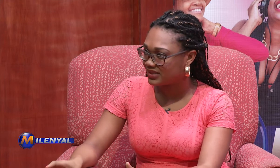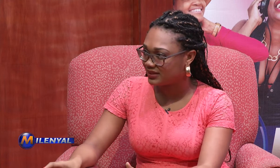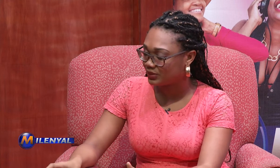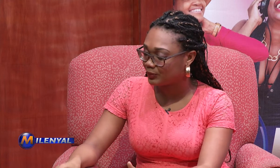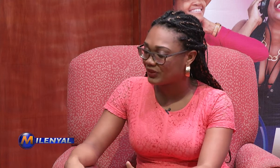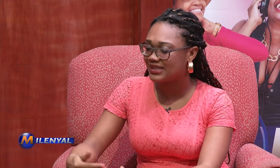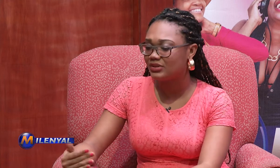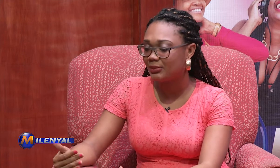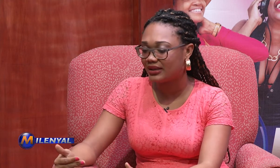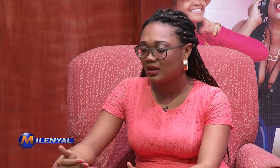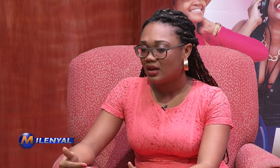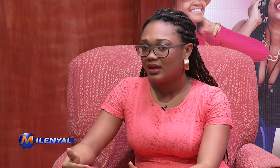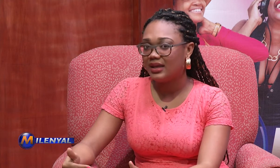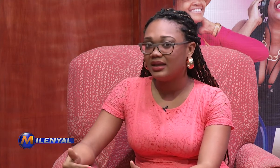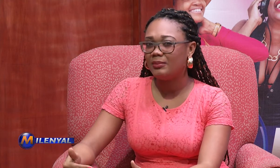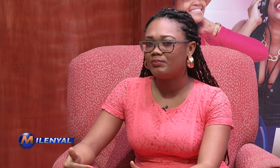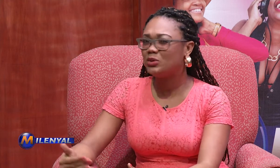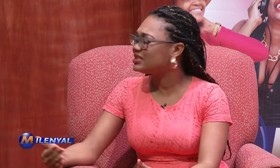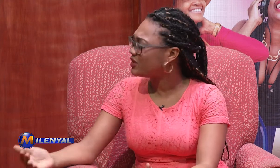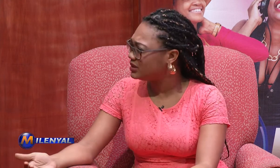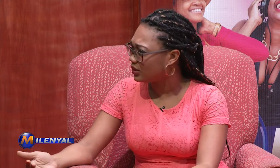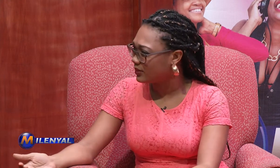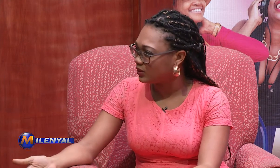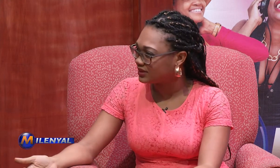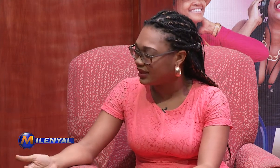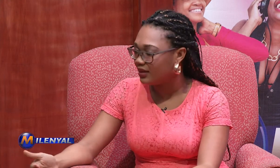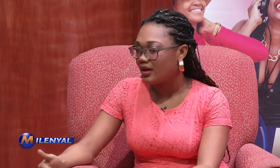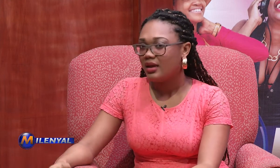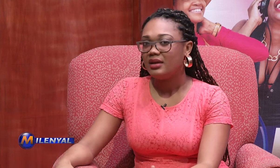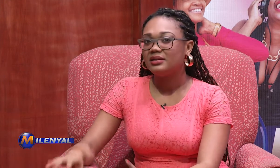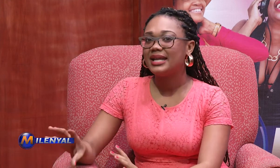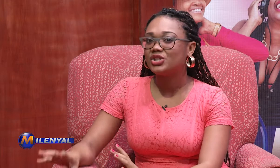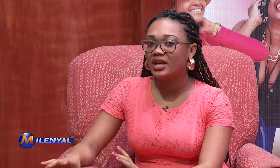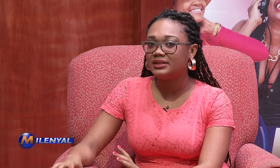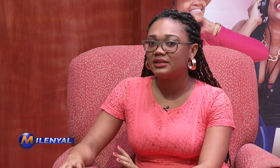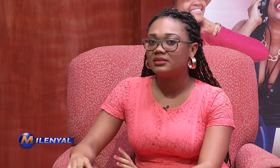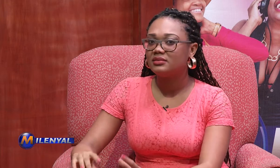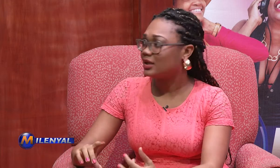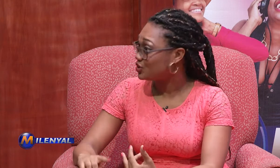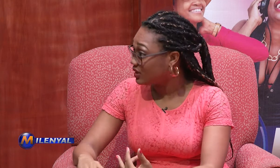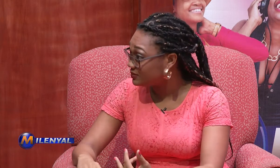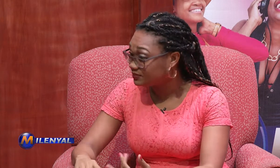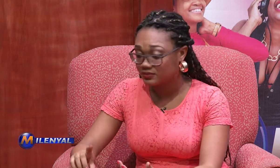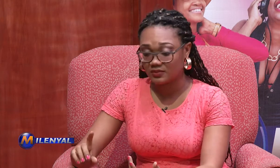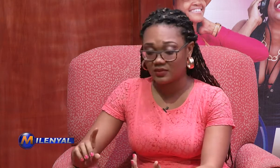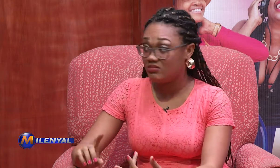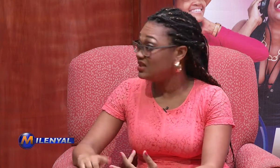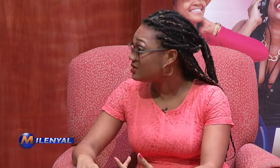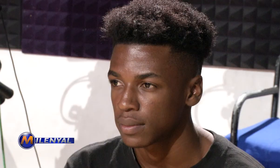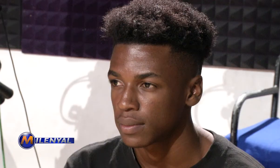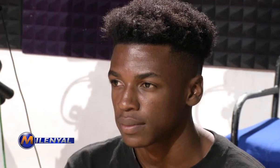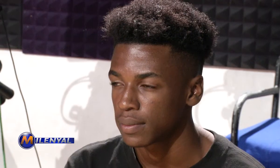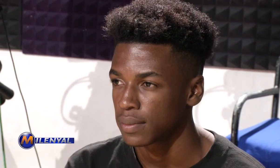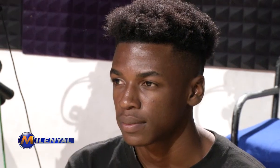pour aller présenter nous. Et c'est une peut-être et plus grosse difficulté que j'ai rencontrée. C'est des jeunes danseurs,